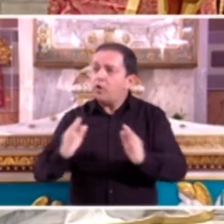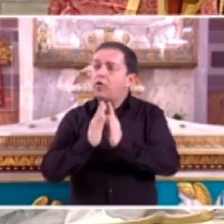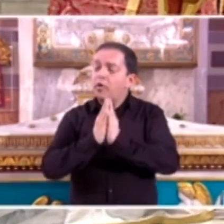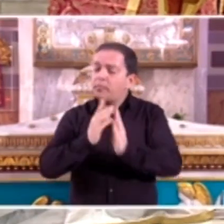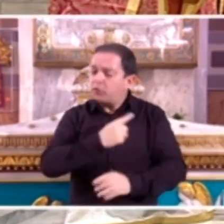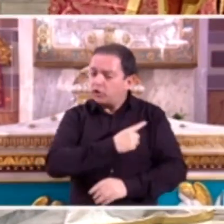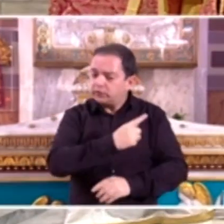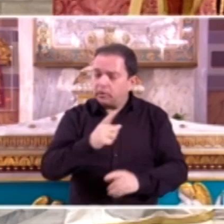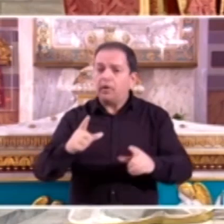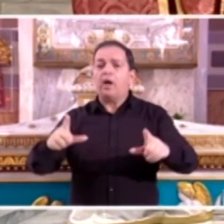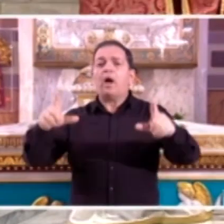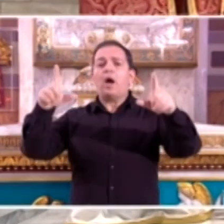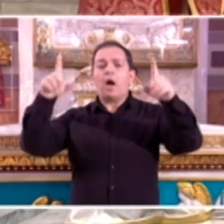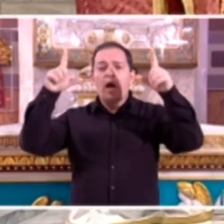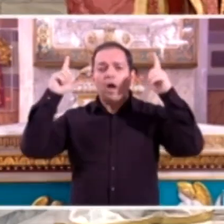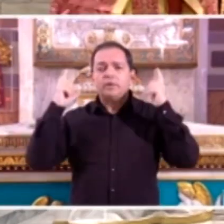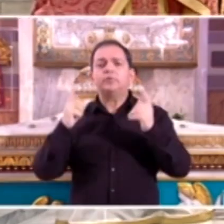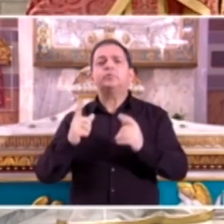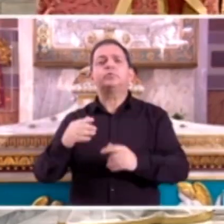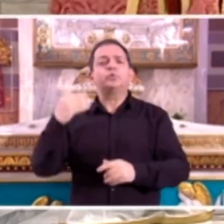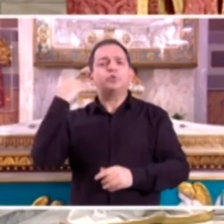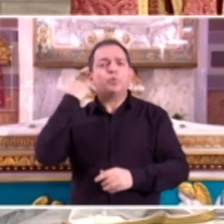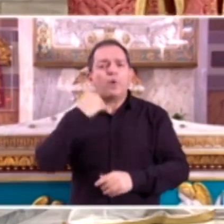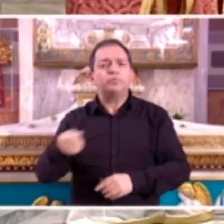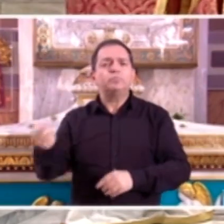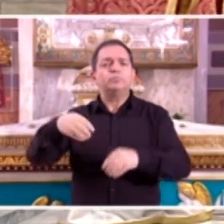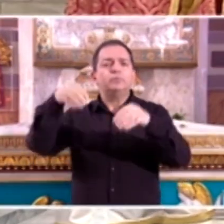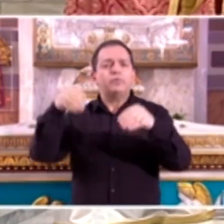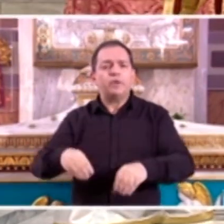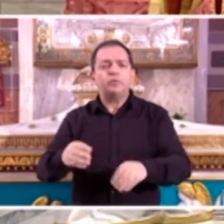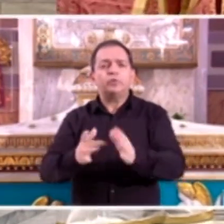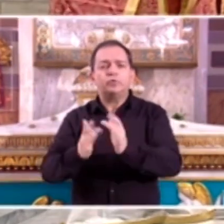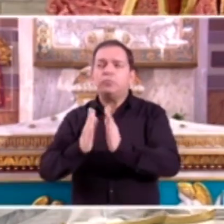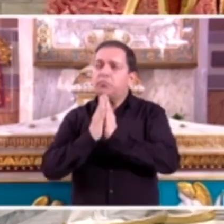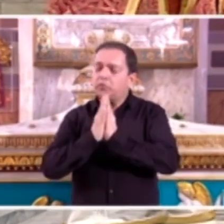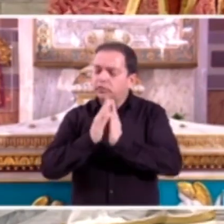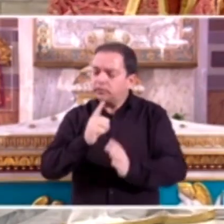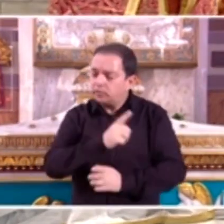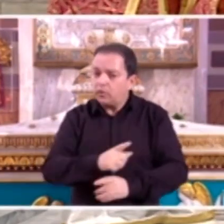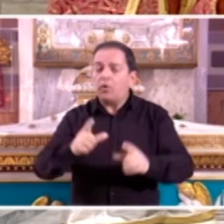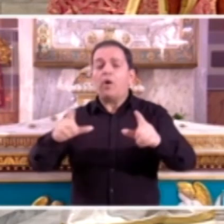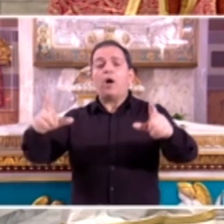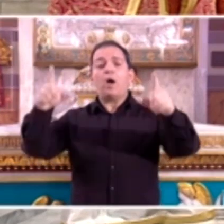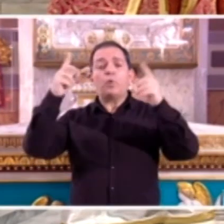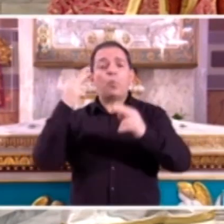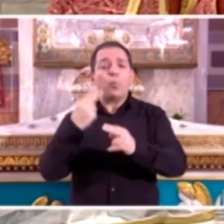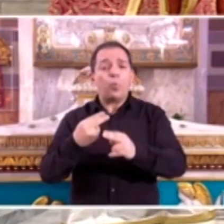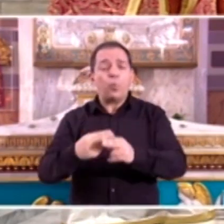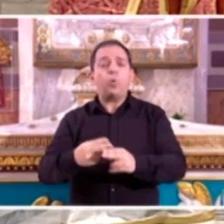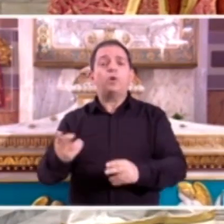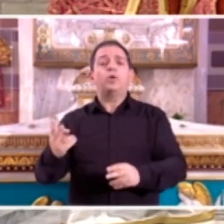δυνάμεων ασωμάτων, ηκεσίες του Τιμίου ενδόξου προφήτου Προδρόμου και Βαπτιστού Ιωάννου, των Αγίων ενδόξων